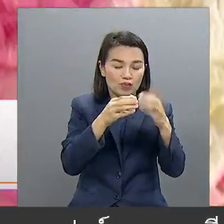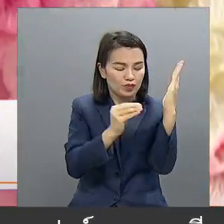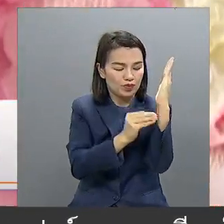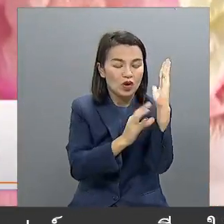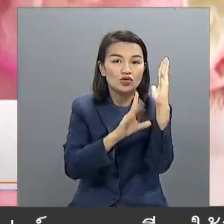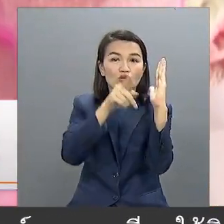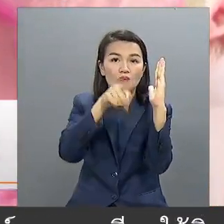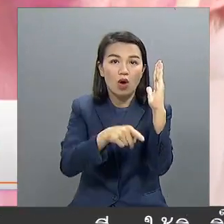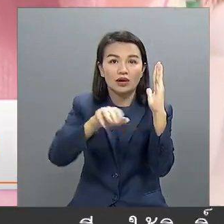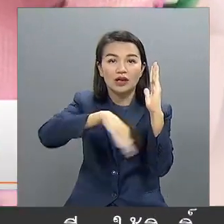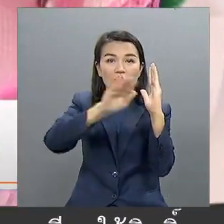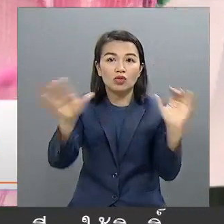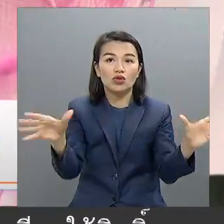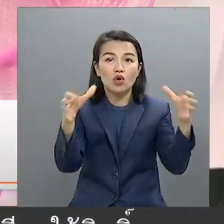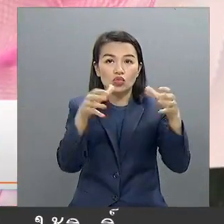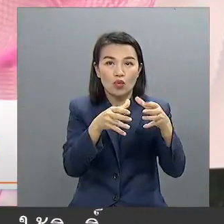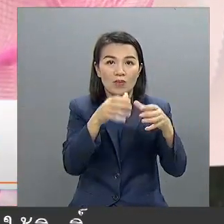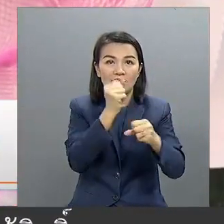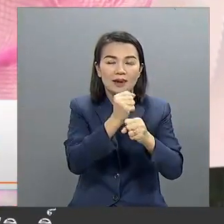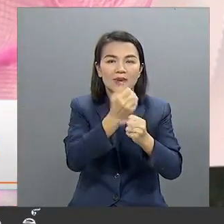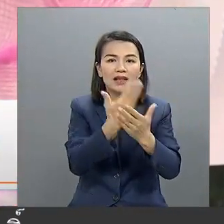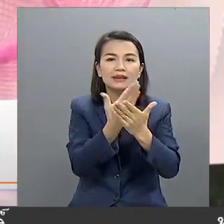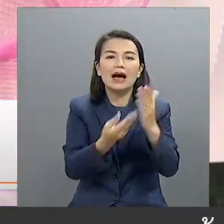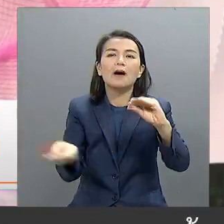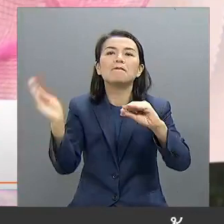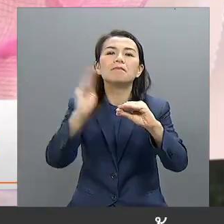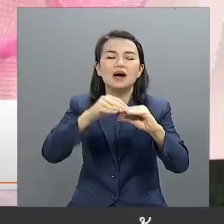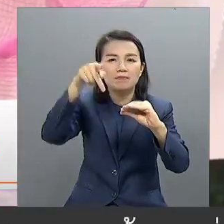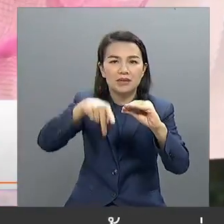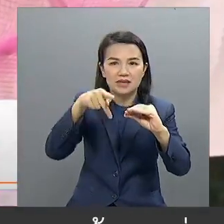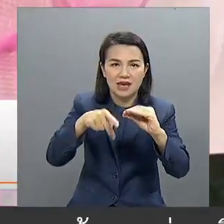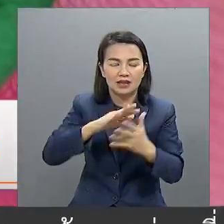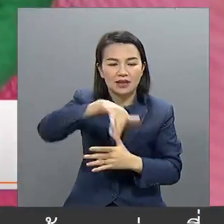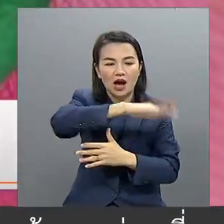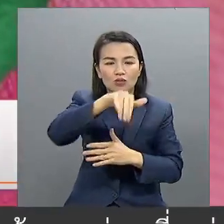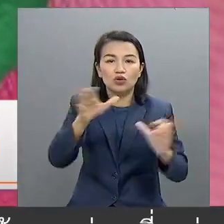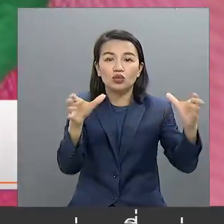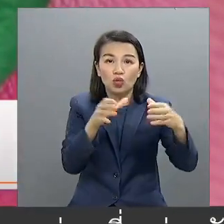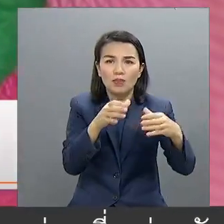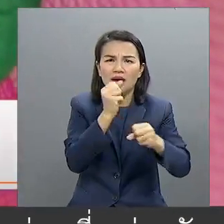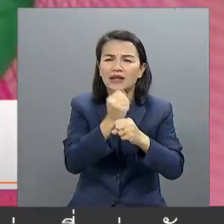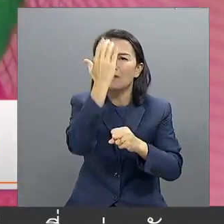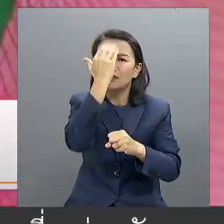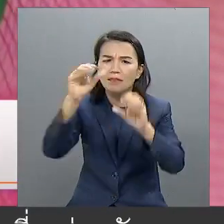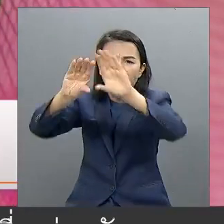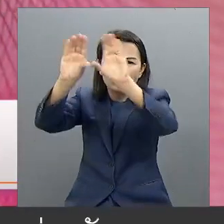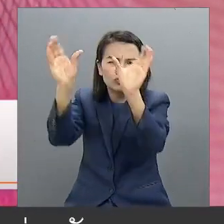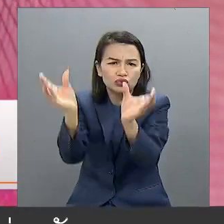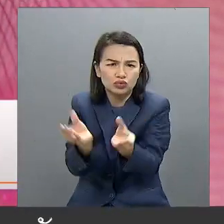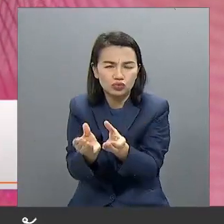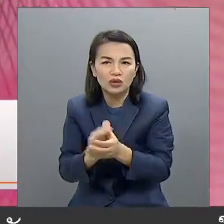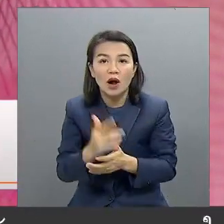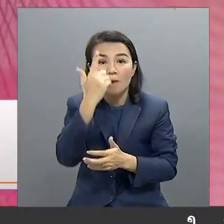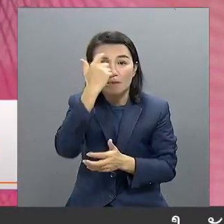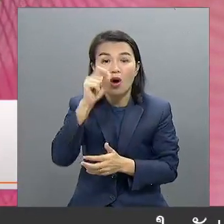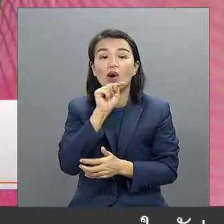ันทำข้มาเพื่สร้างไร้ได้เสรมใหกบตัวเองและที่มาของการทำหวงหรดดอกไม้จัไครัก็เพราะว่ทตำบนบางห